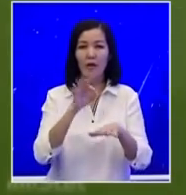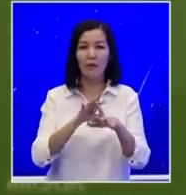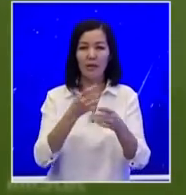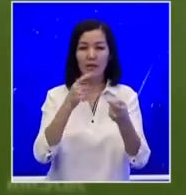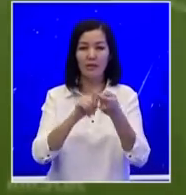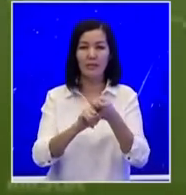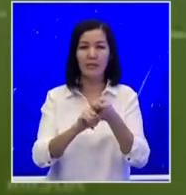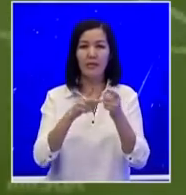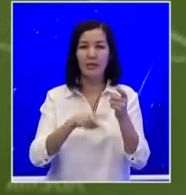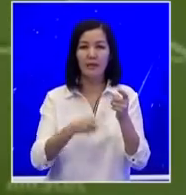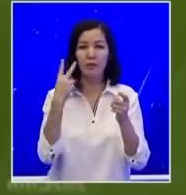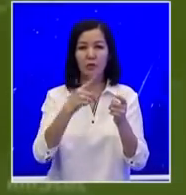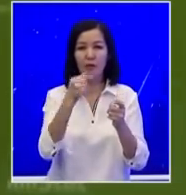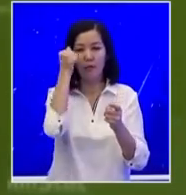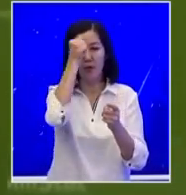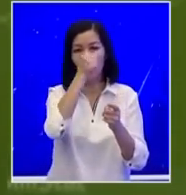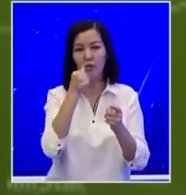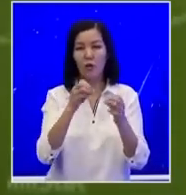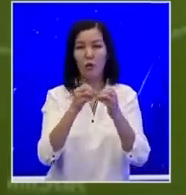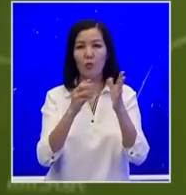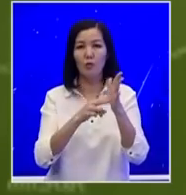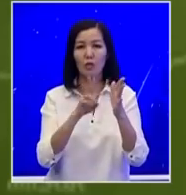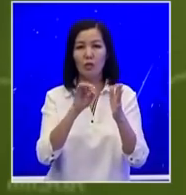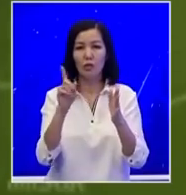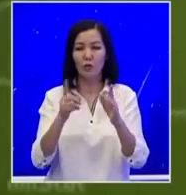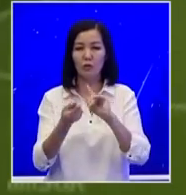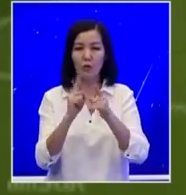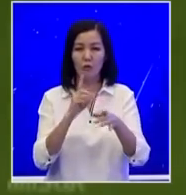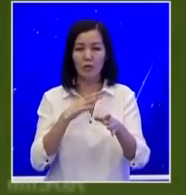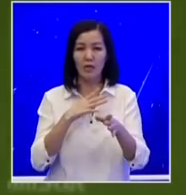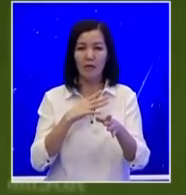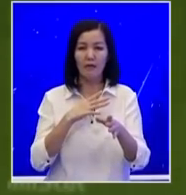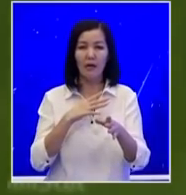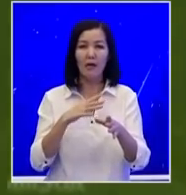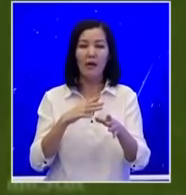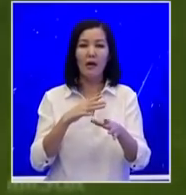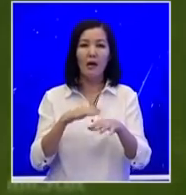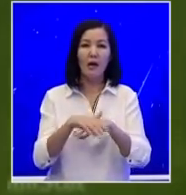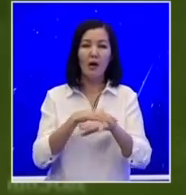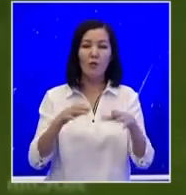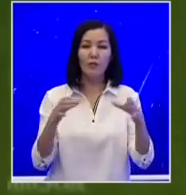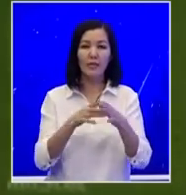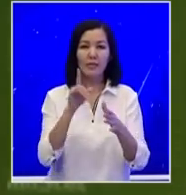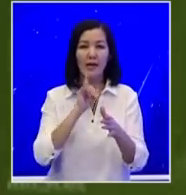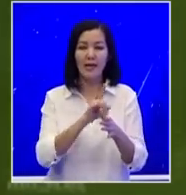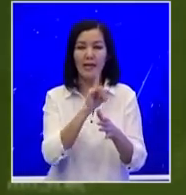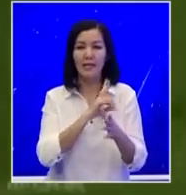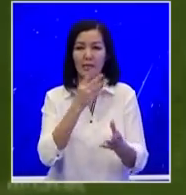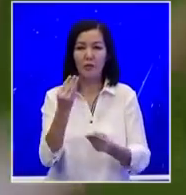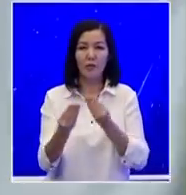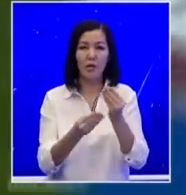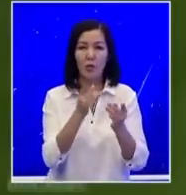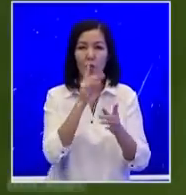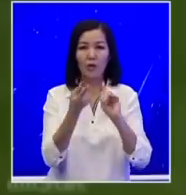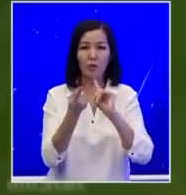пандемиясына байланысты 2021 жылдың 17 наурызына ауыстырылды. Қауымдастық әйелдер арасындағы бәсекенің өтер уақытын